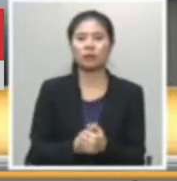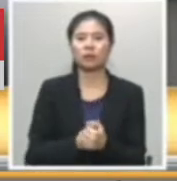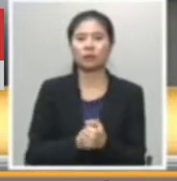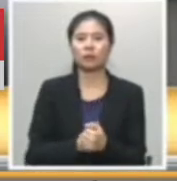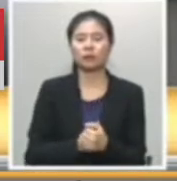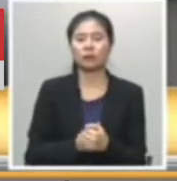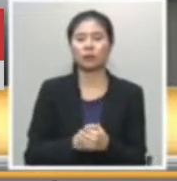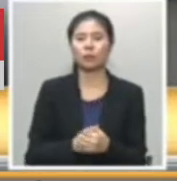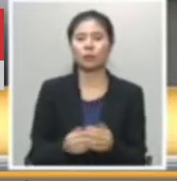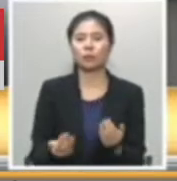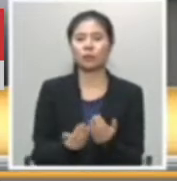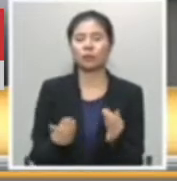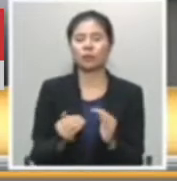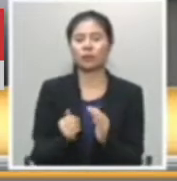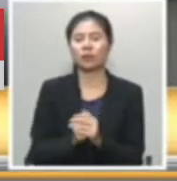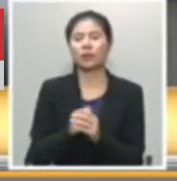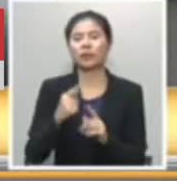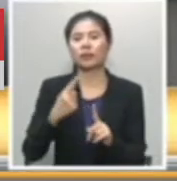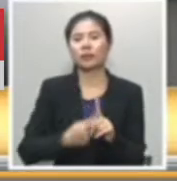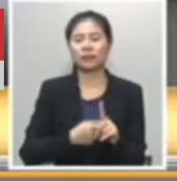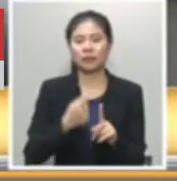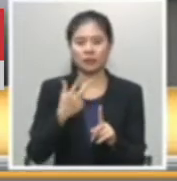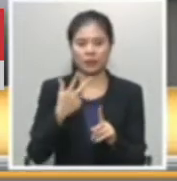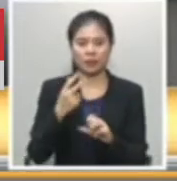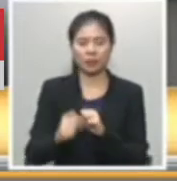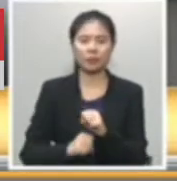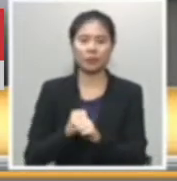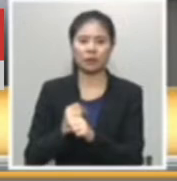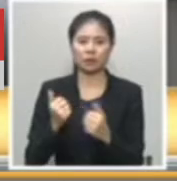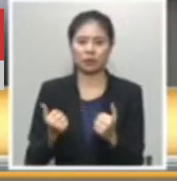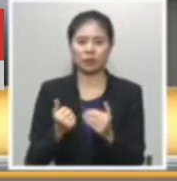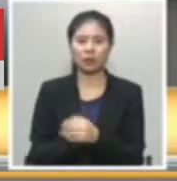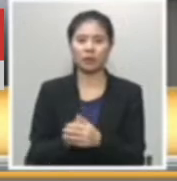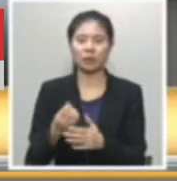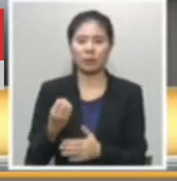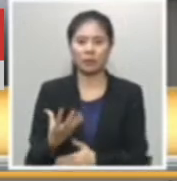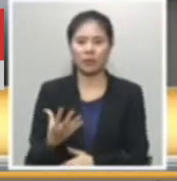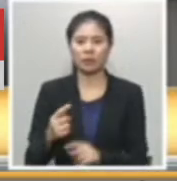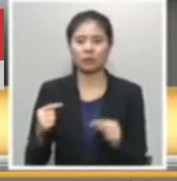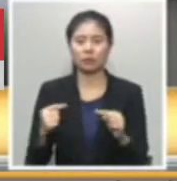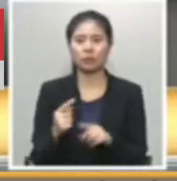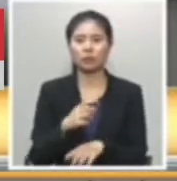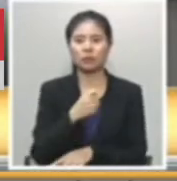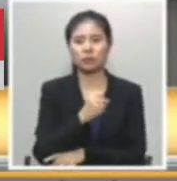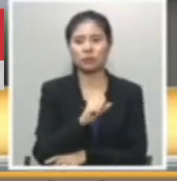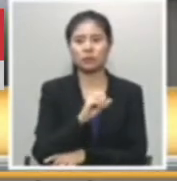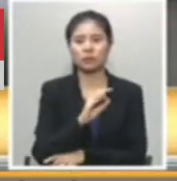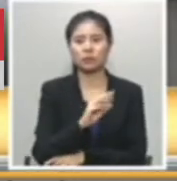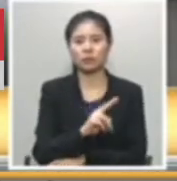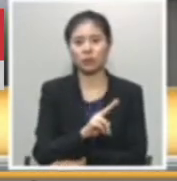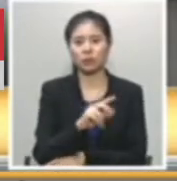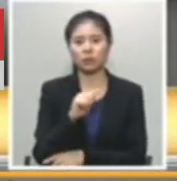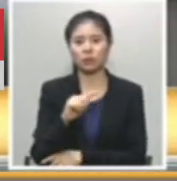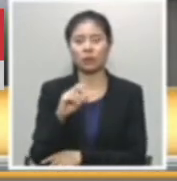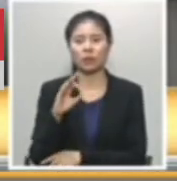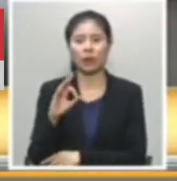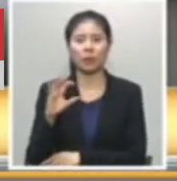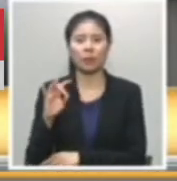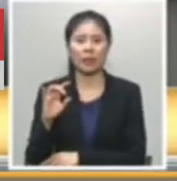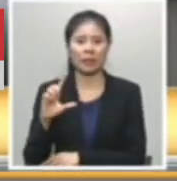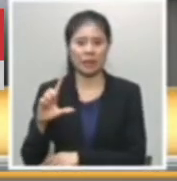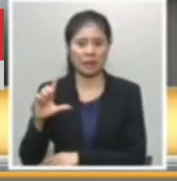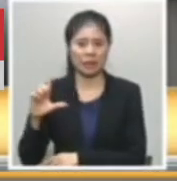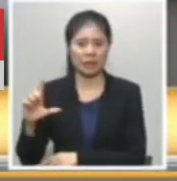อสิ้นสุดณเดือนมีนาคมปีนี้นะครับมียอดสูงถึง 12.98 ล้านล้านบาท